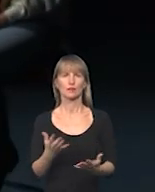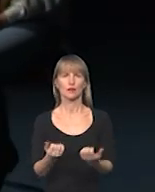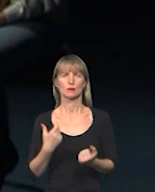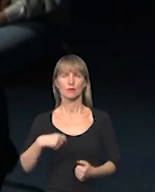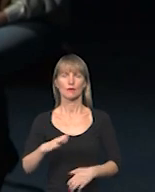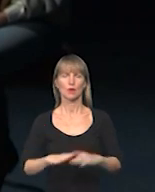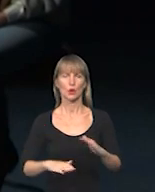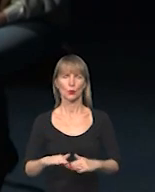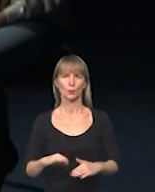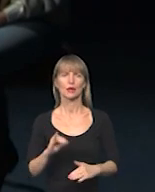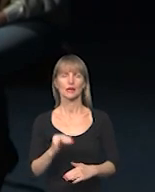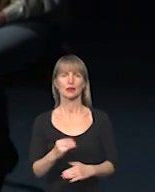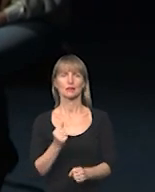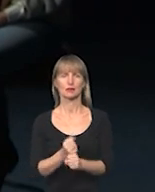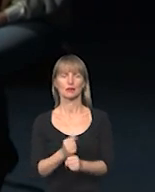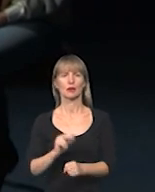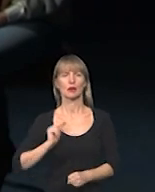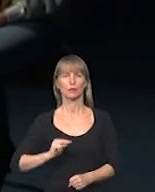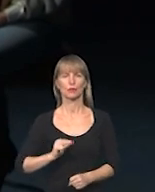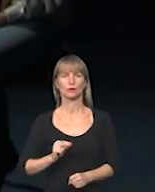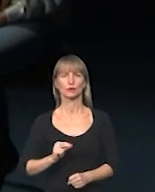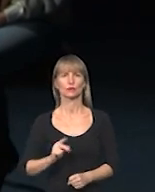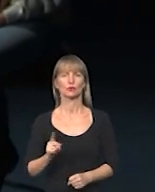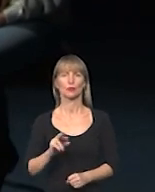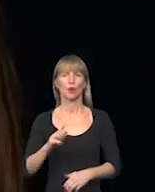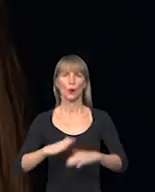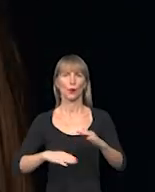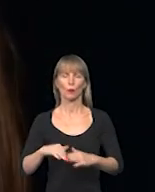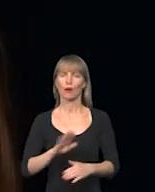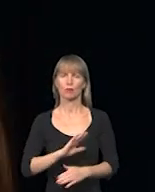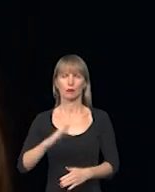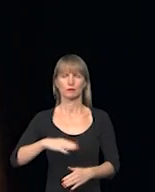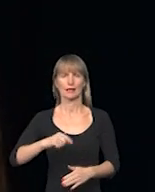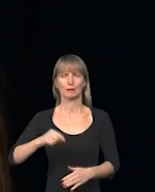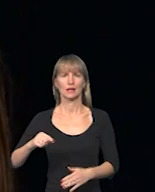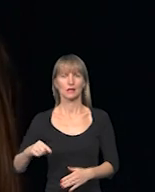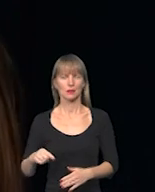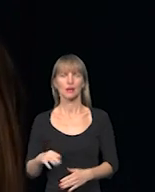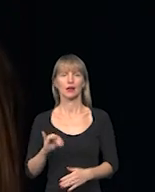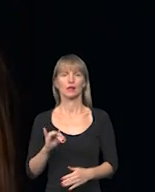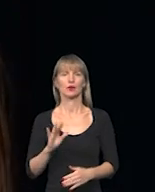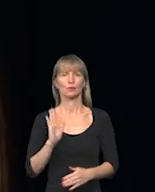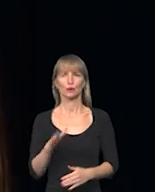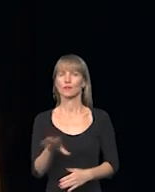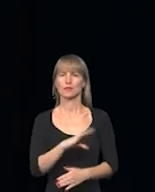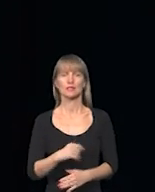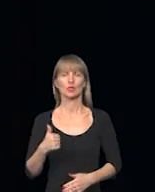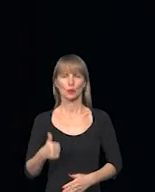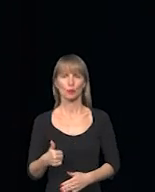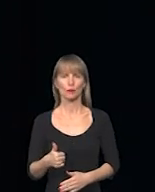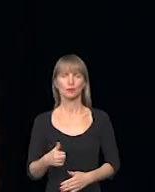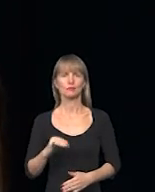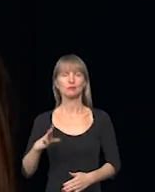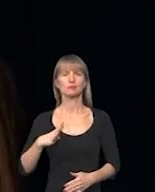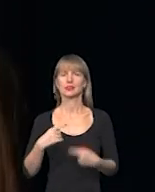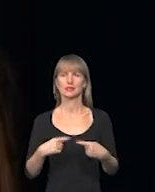руки і відповідально зробиш свою роботу, щоб рука не тремтіла, то буде все добре. Бувають